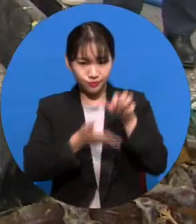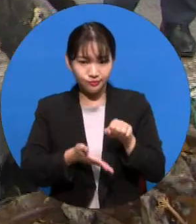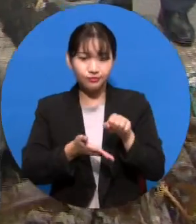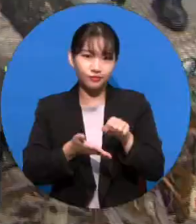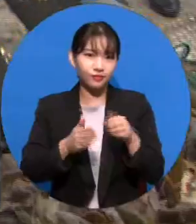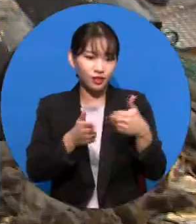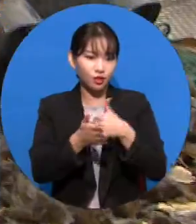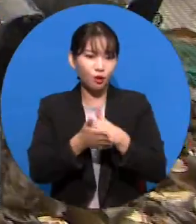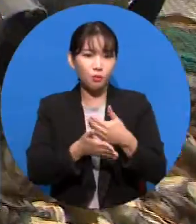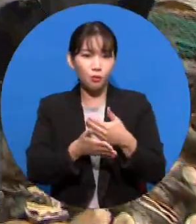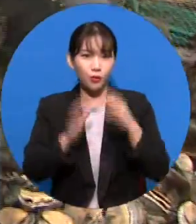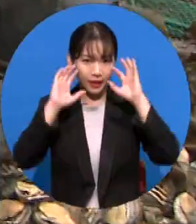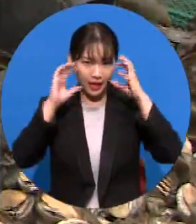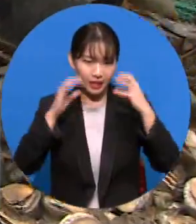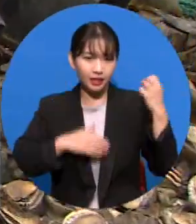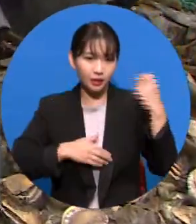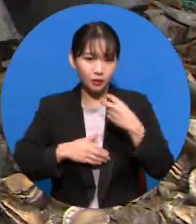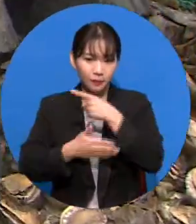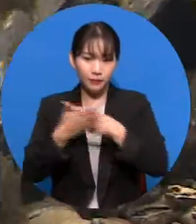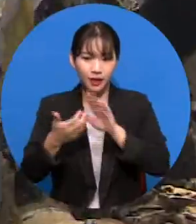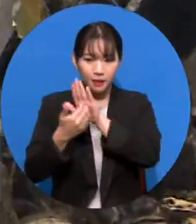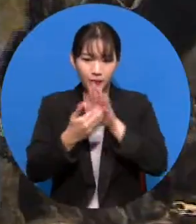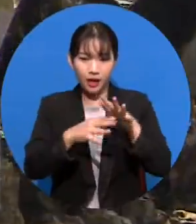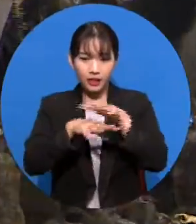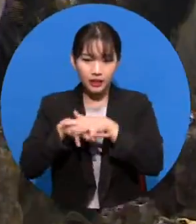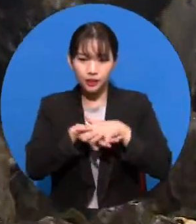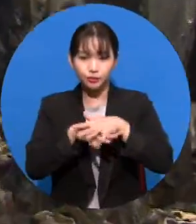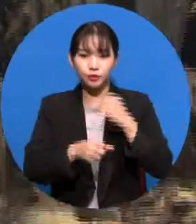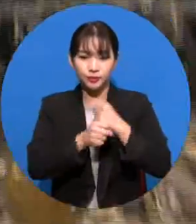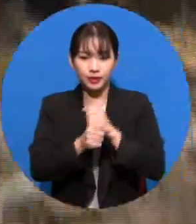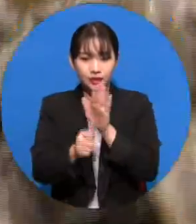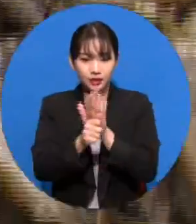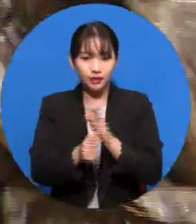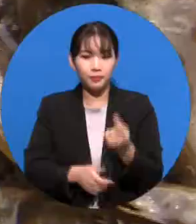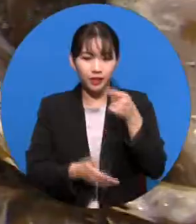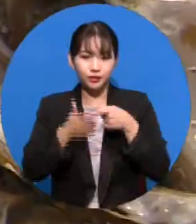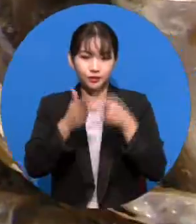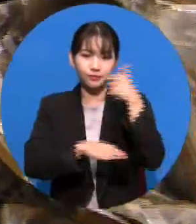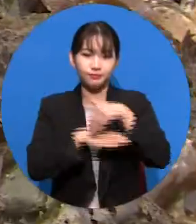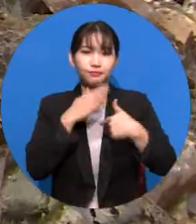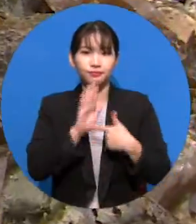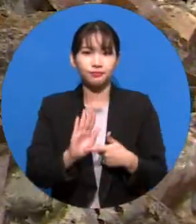전북 우량 종묘와 제 예방 그물망 설치 지원 등을 신속하게 추진할 계획이라고 뵙겠습니다